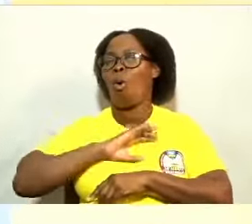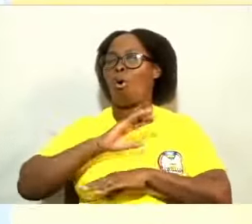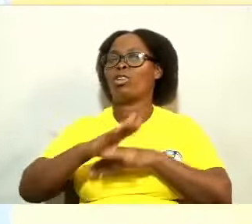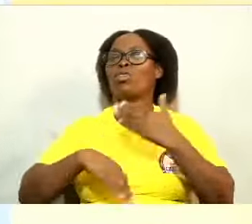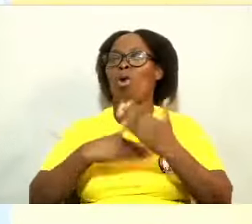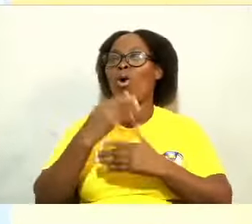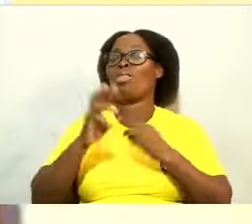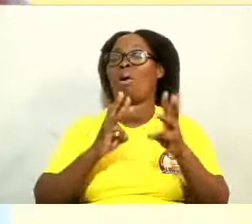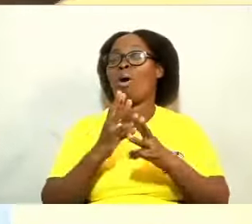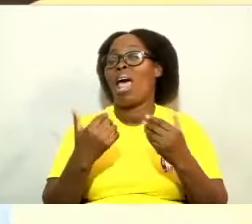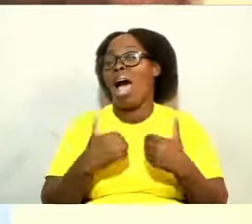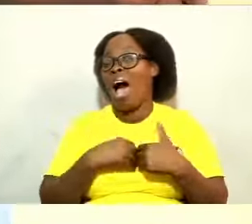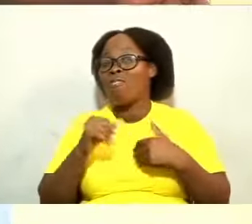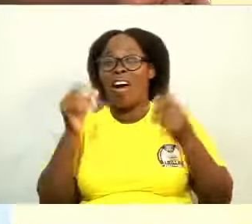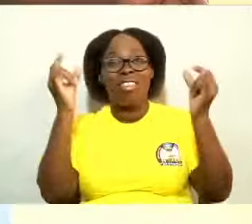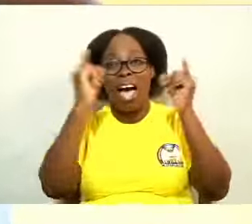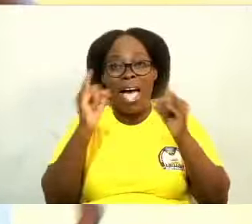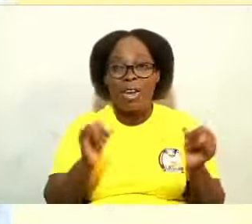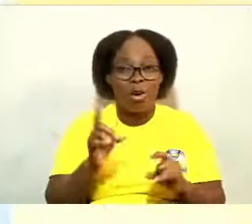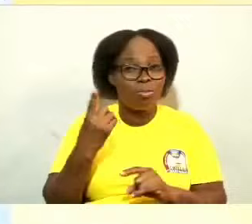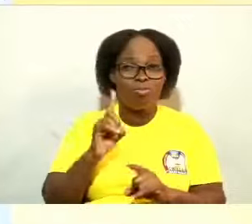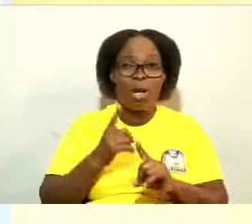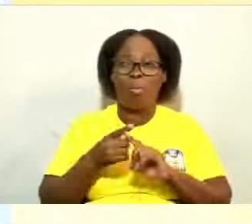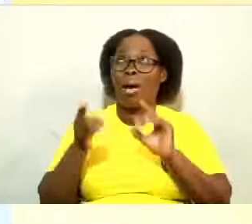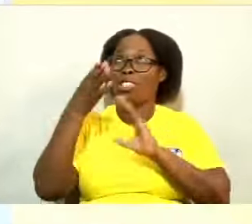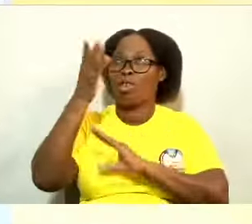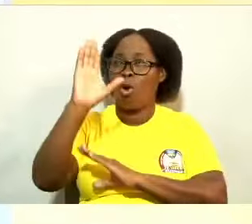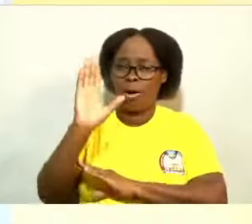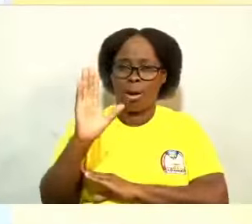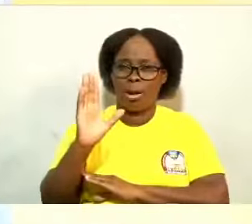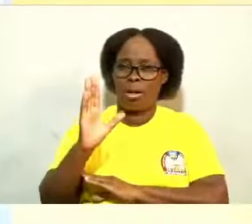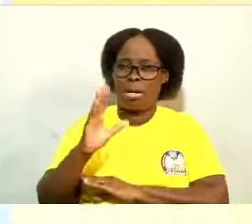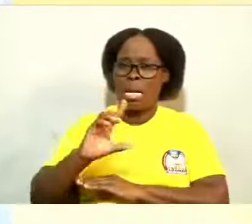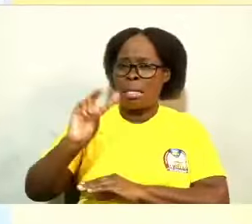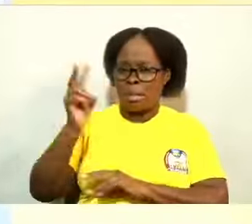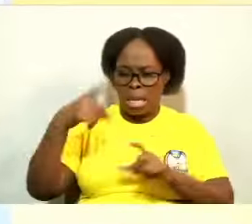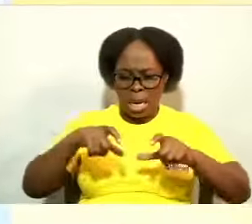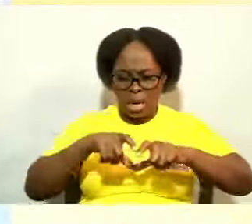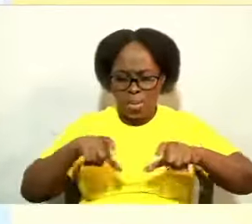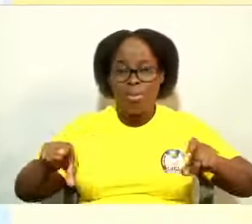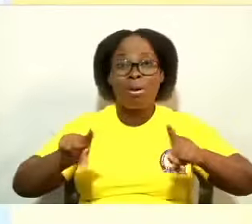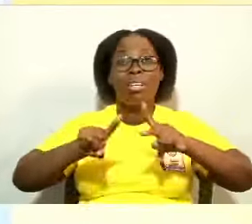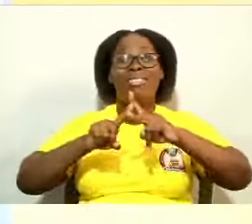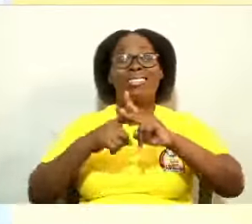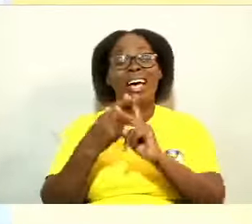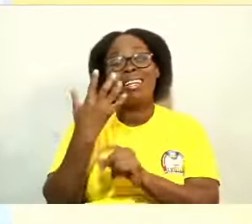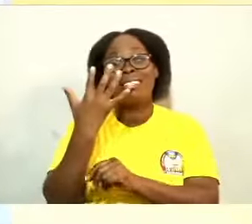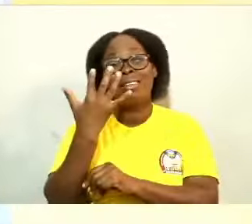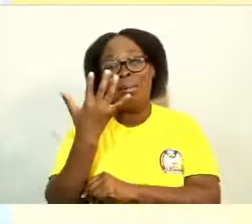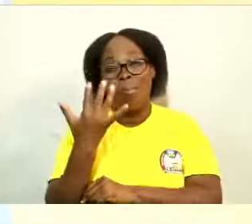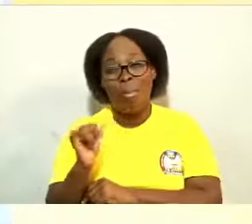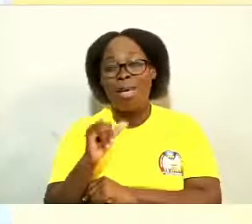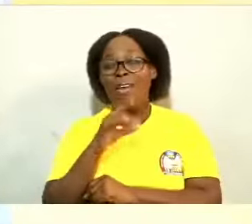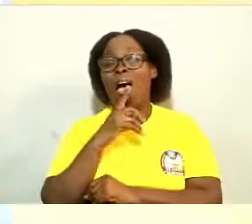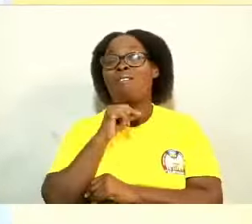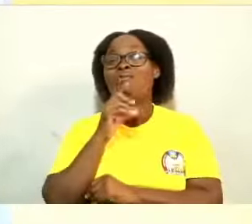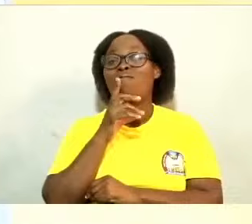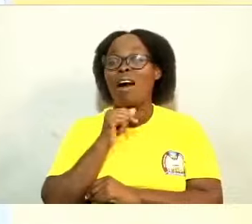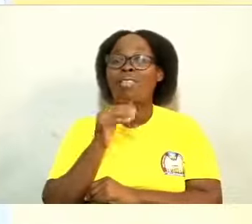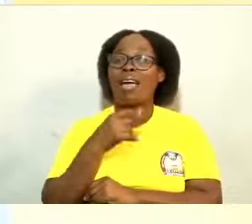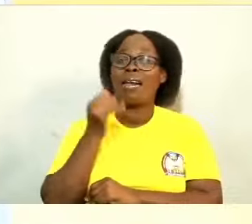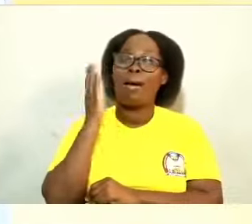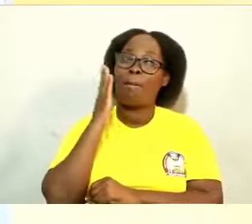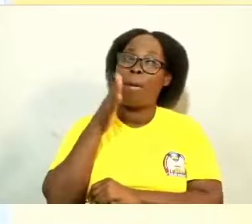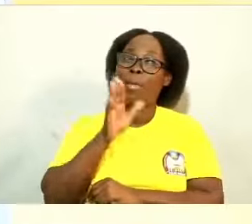Usiwe na miungu mingine ila mimi. Ubao wa pili unaanza na baba na